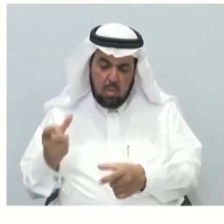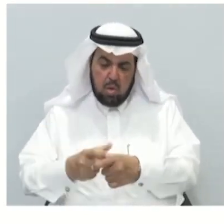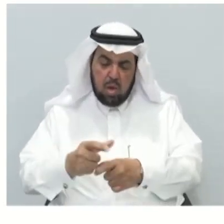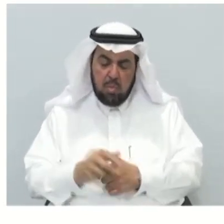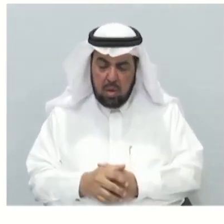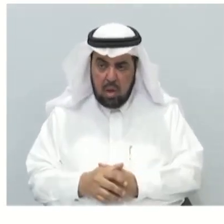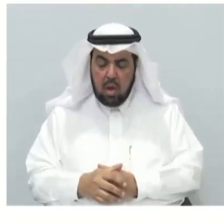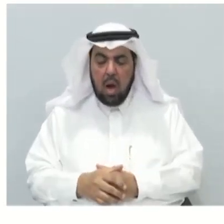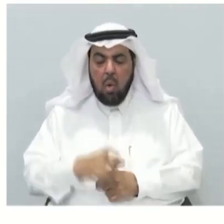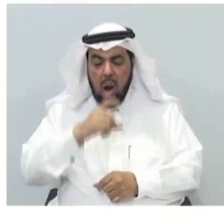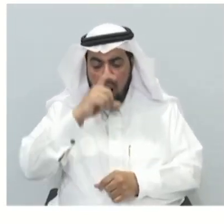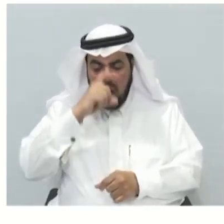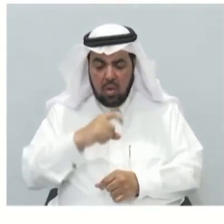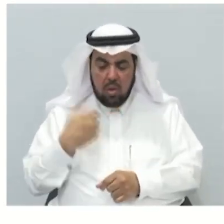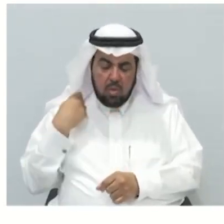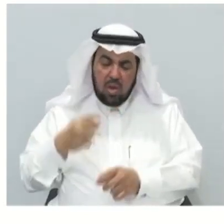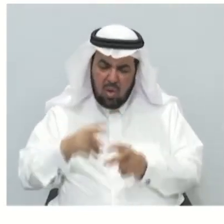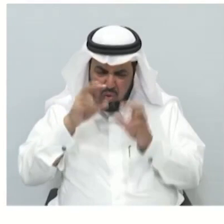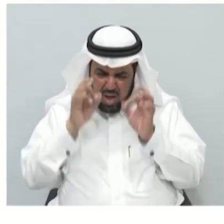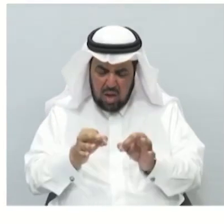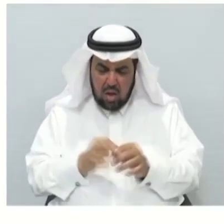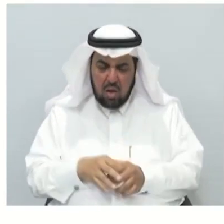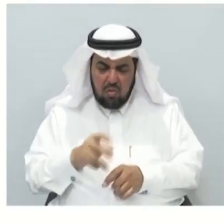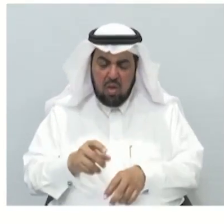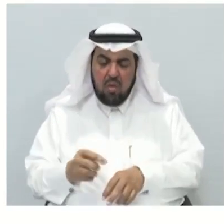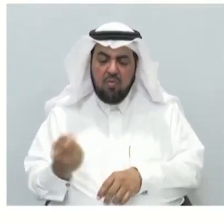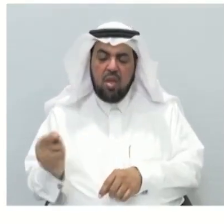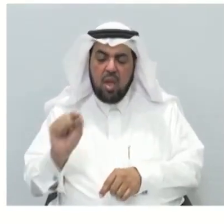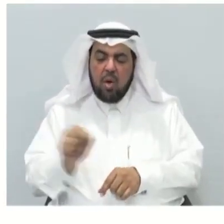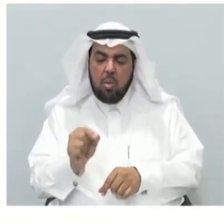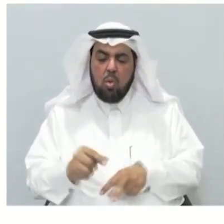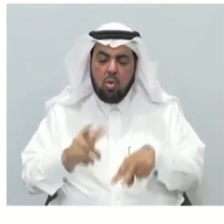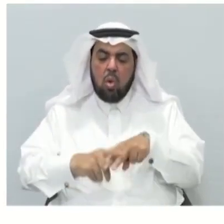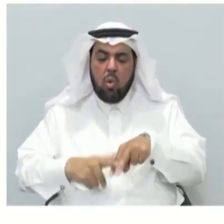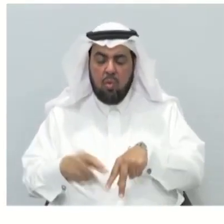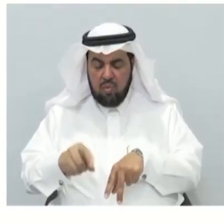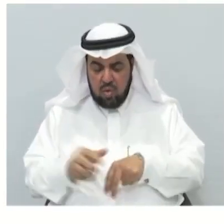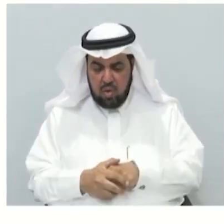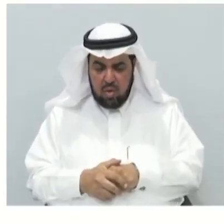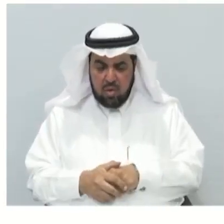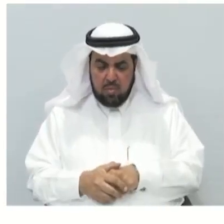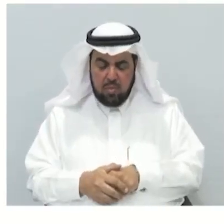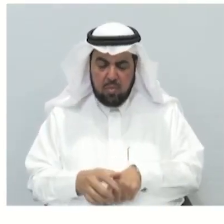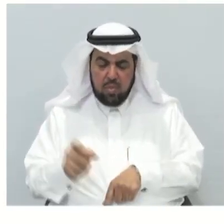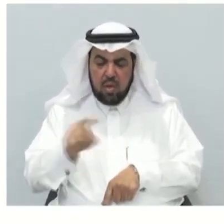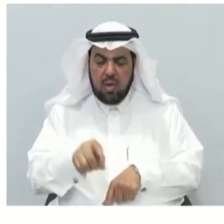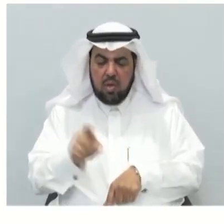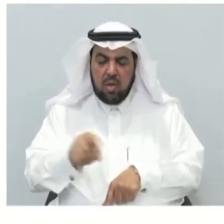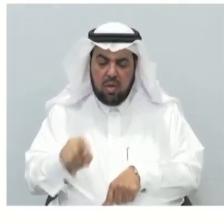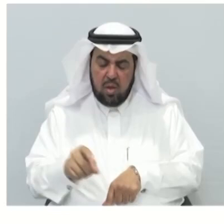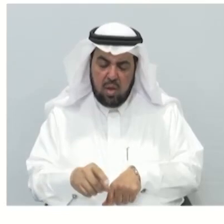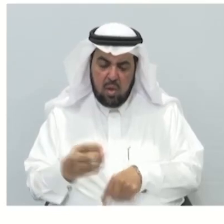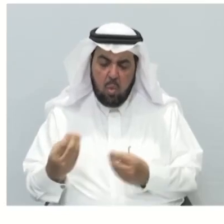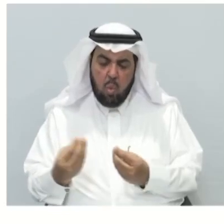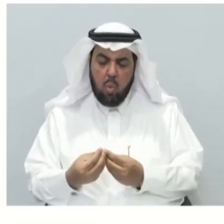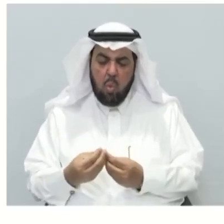وينبغي علينا ان نركز بالرموز اللي عندنا احنا قاعدين نتكلم سابقا عن اس اس اس واس اي